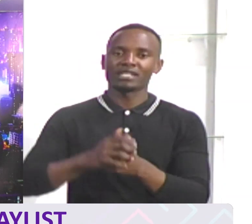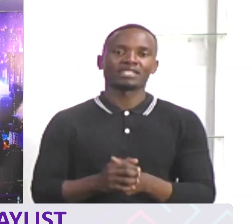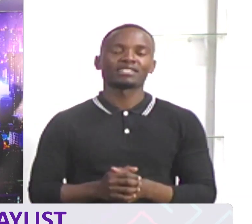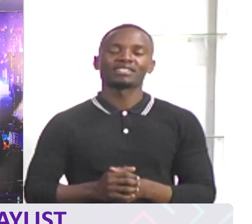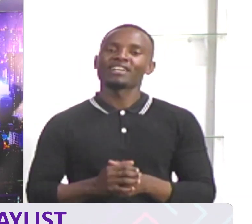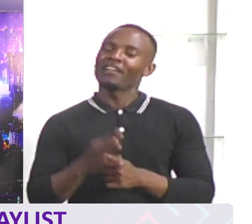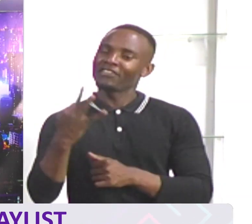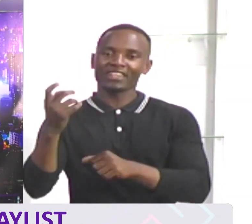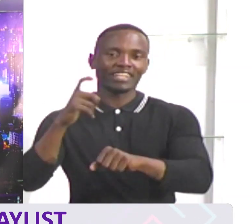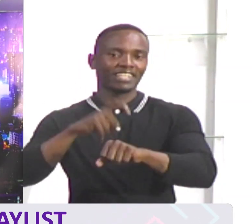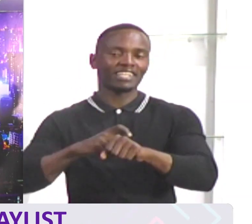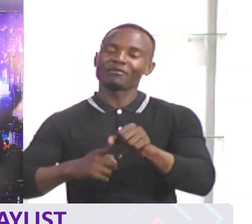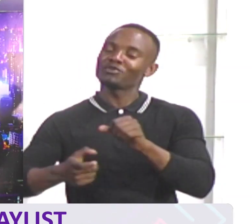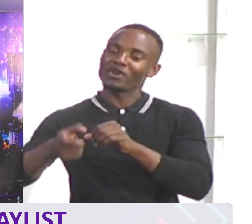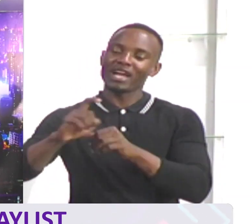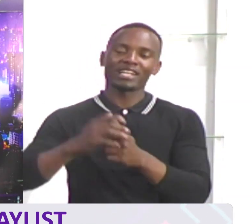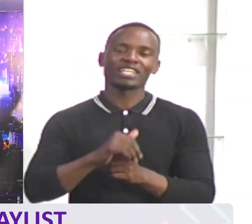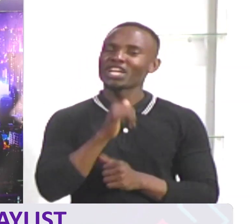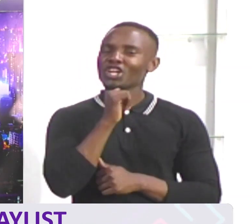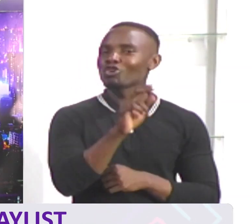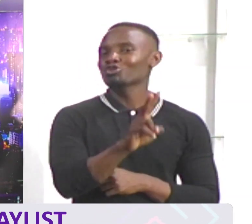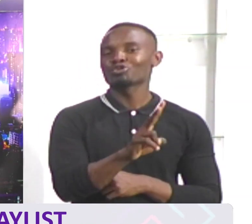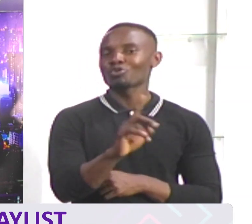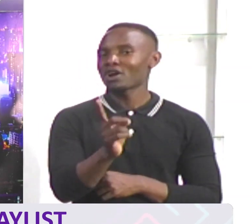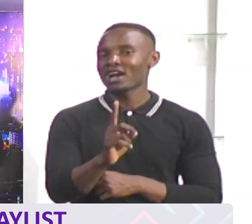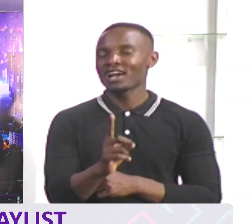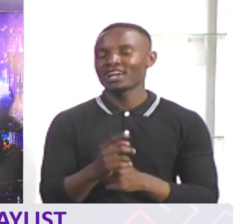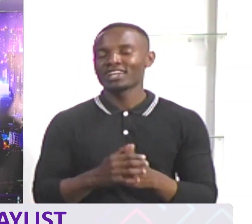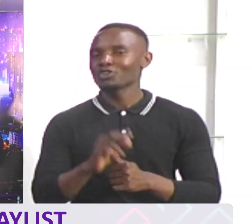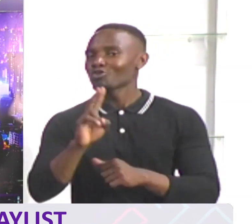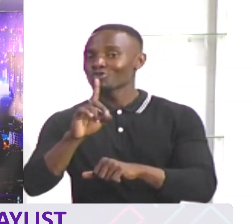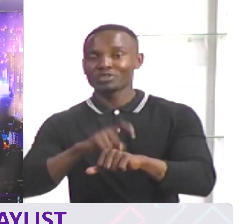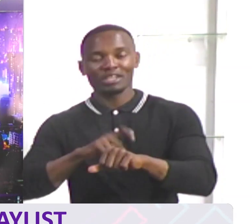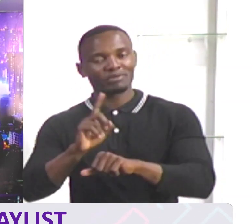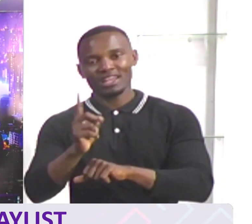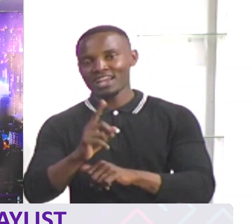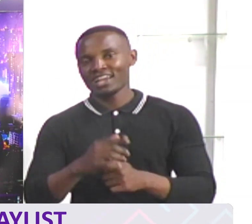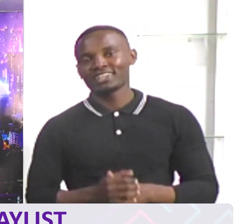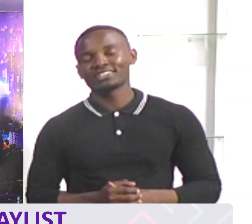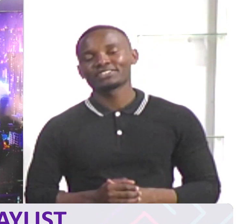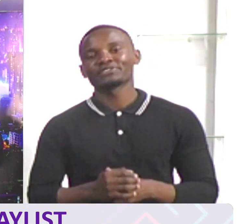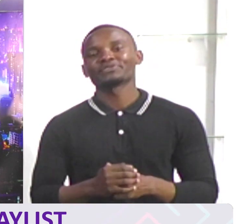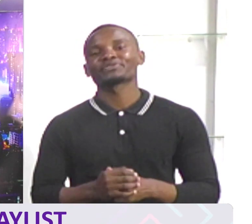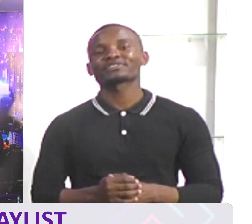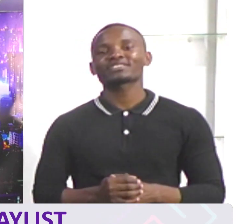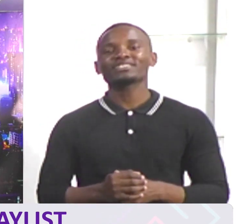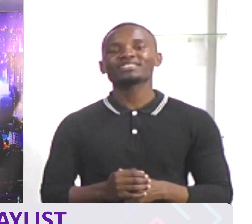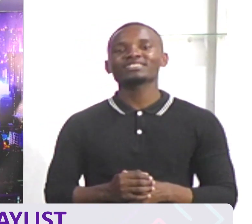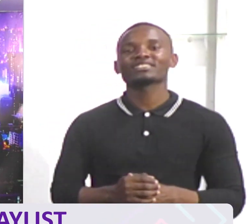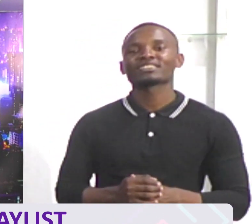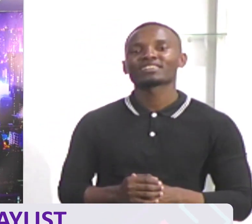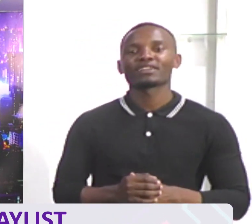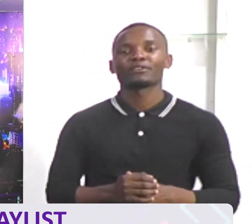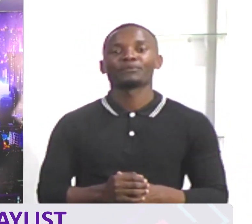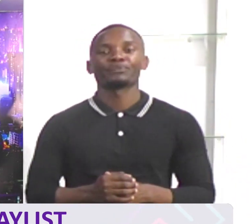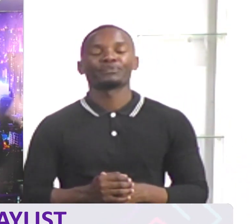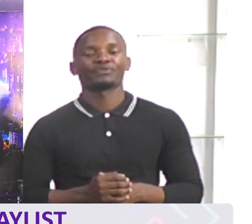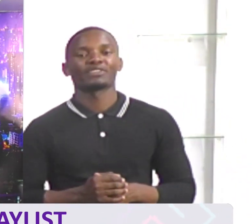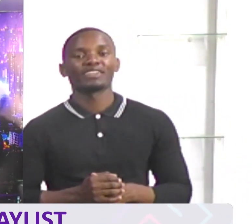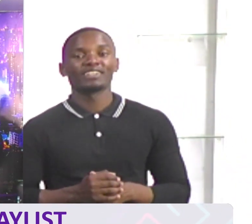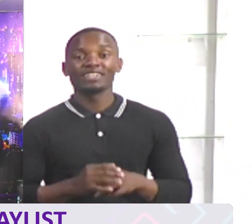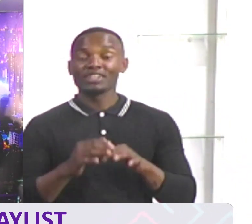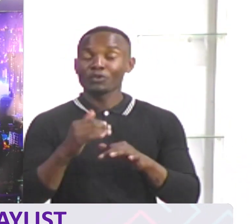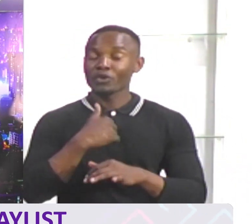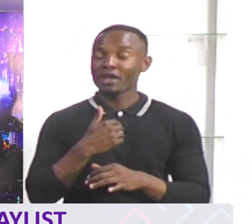mbili. Mbili wamezoea, wametuzoea. Ah, kabisa, kabisa. That is what I like, yeah. So, tukala